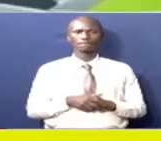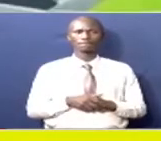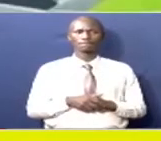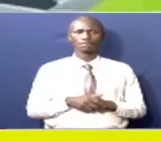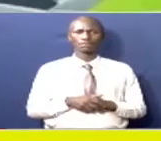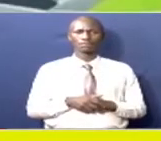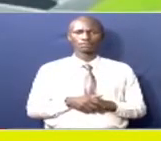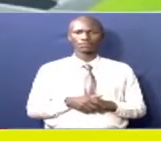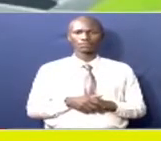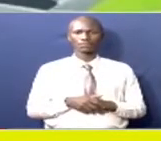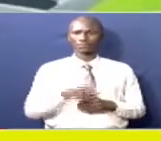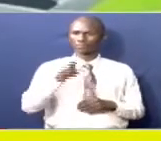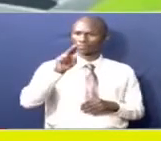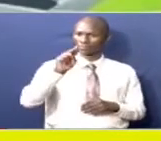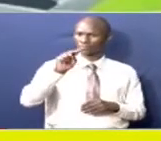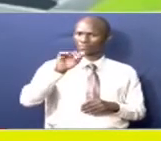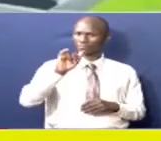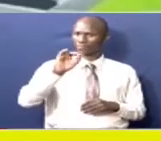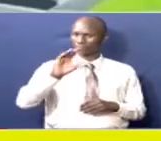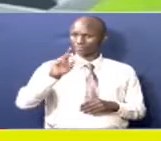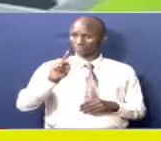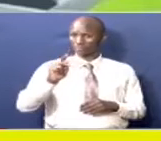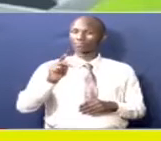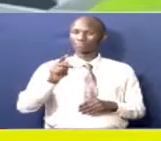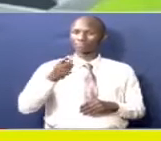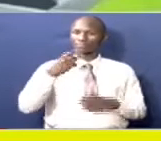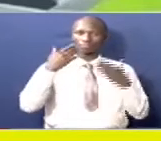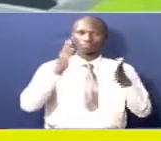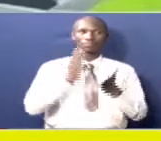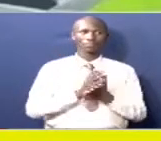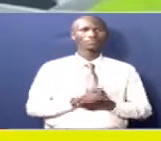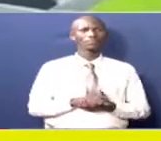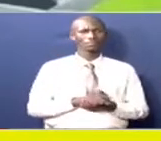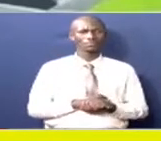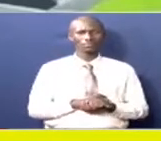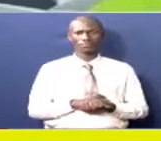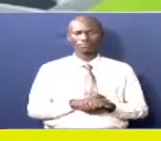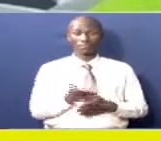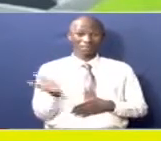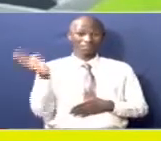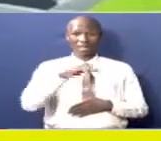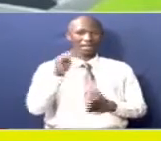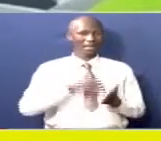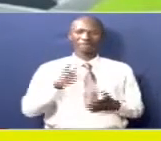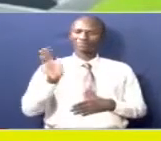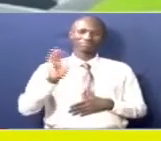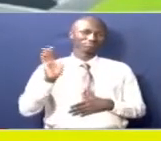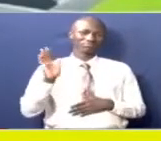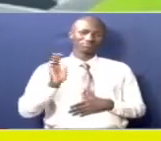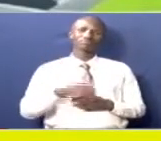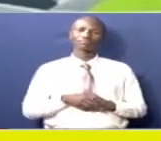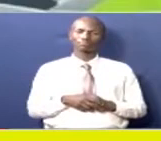Yes, President Nikimwendwa ni wami na kuwetaka na we lost. Of course we lost. Na hindi nikintutute kuenda kisocho na kisi oke wengi. Na hindi